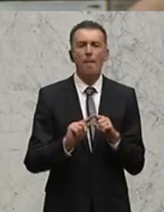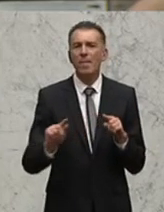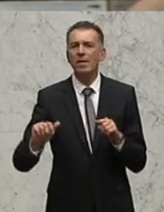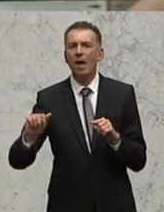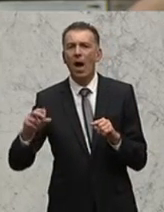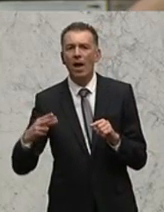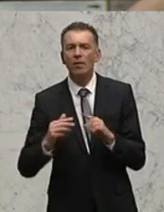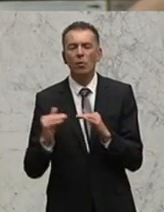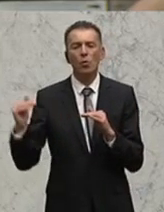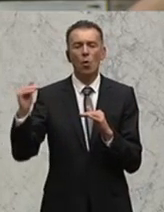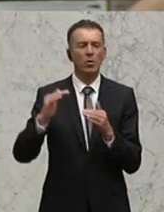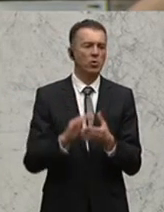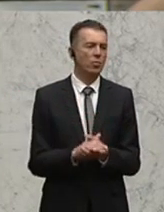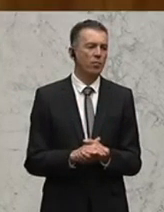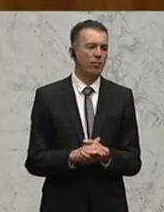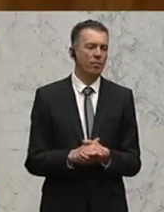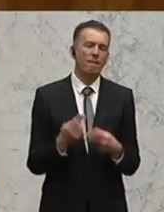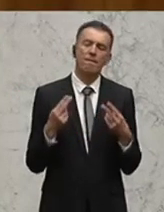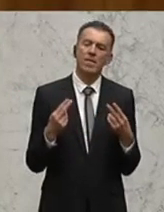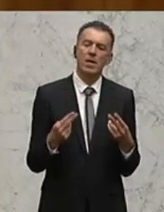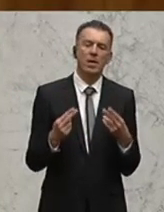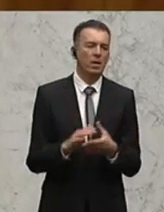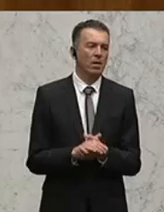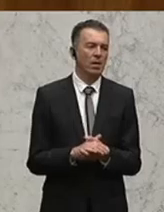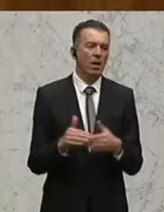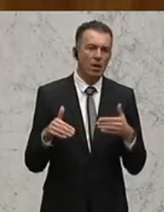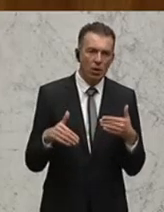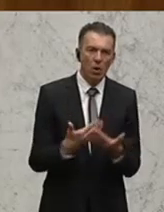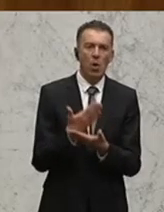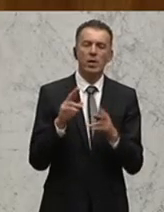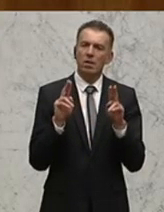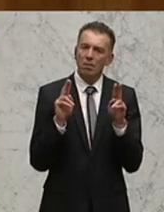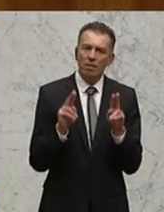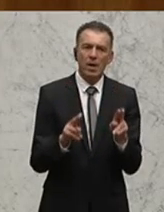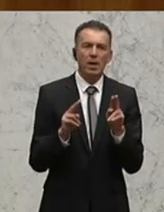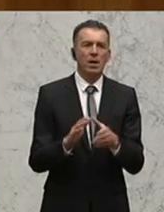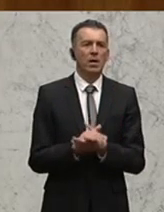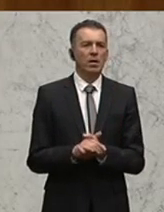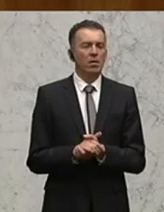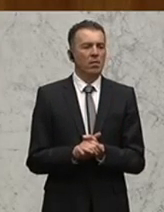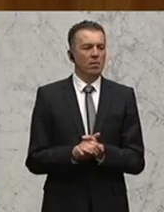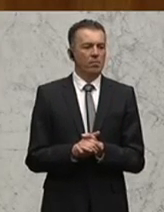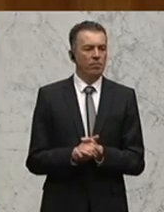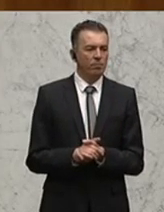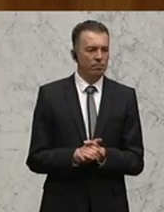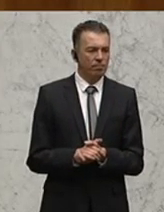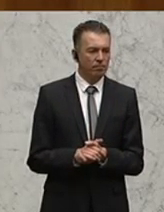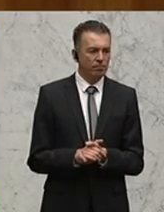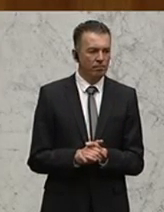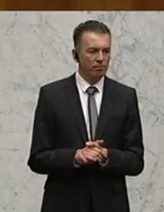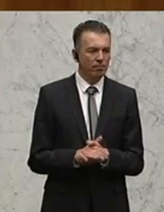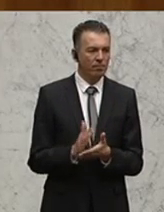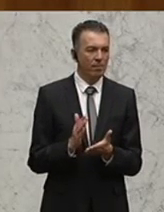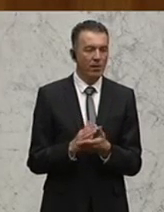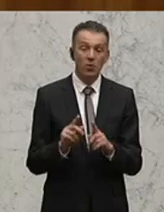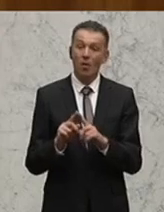AHS und Oberstufen. Aber es ist ganz, ganz wichtig, hier ein neues, wirklich, und da habe ich selber schon referieren dürfen